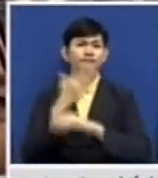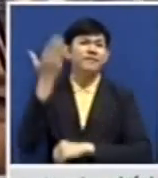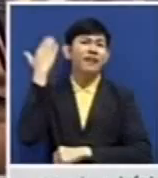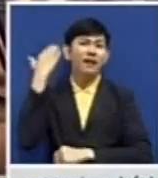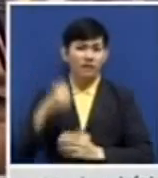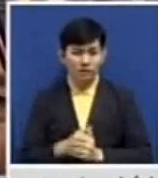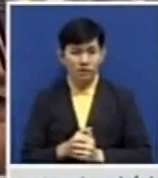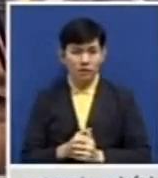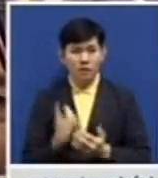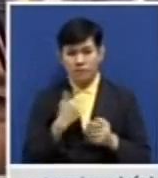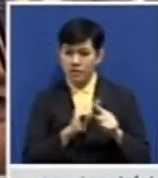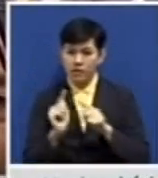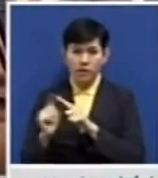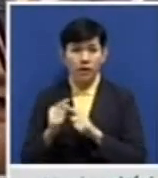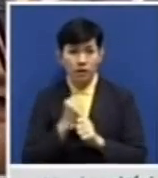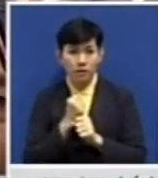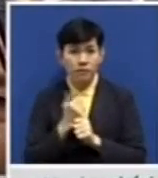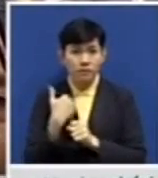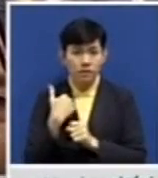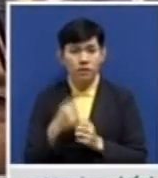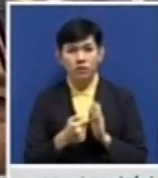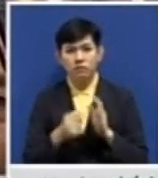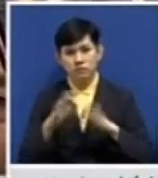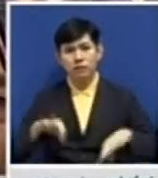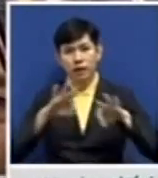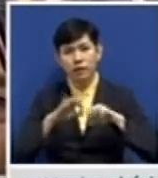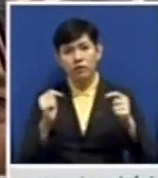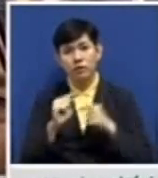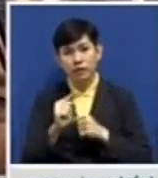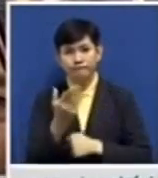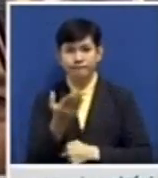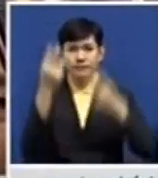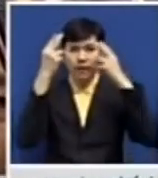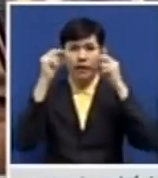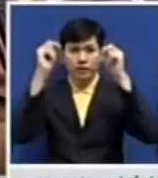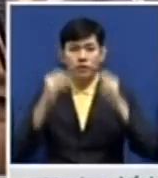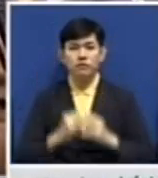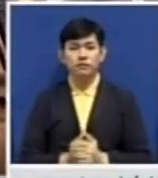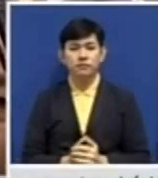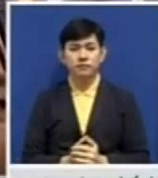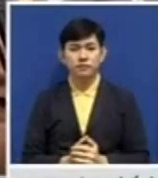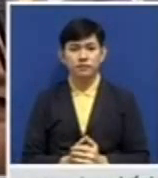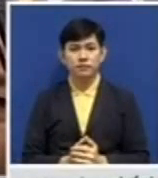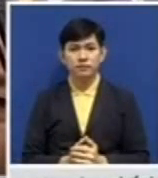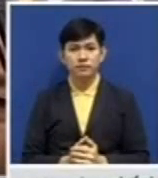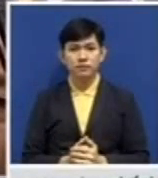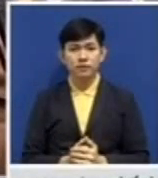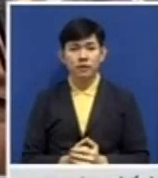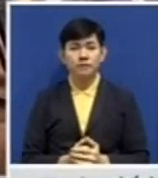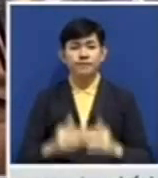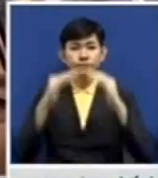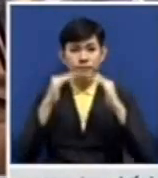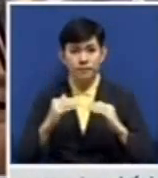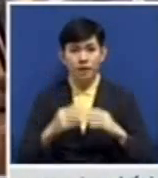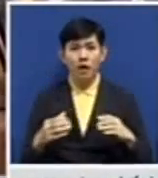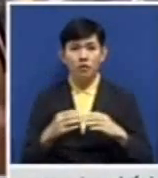หลายส่วนที่เกิดขึ้นนะฮะส่วนสำคัญที่สุดก็คือตัวท่านนายกรัฐมนตรีเองนะฮะส่วนต่อมาก็คือด้